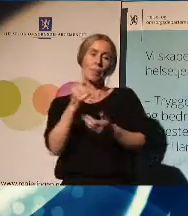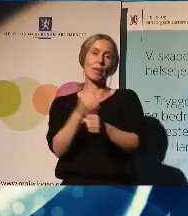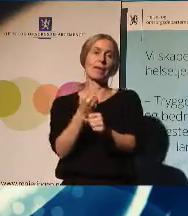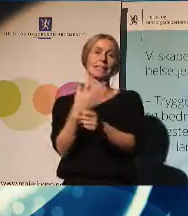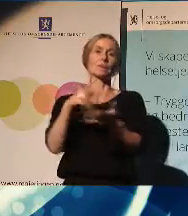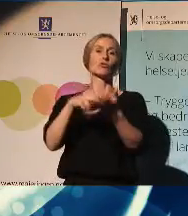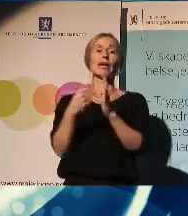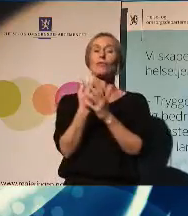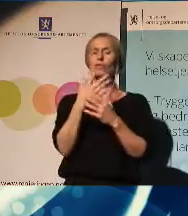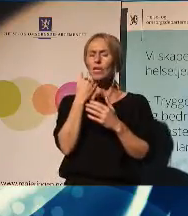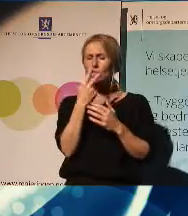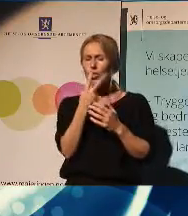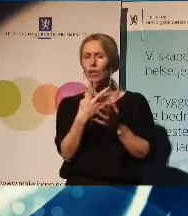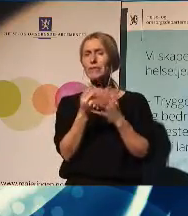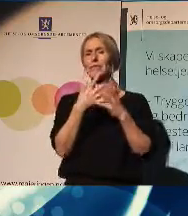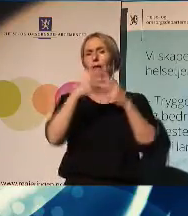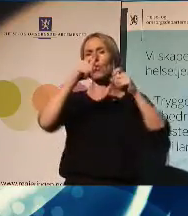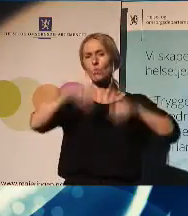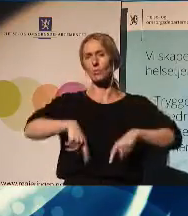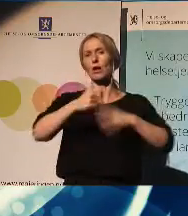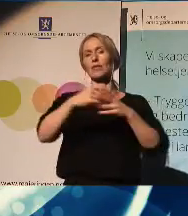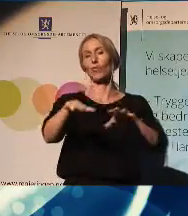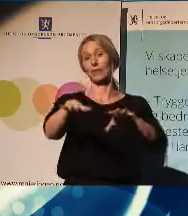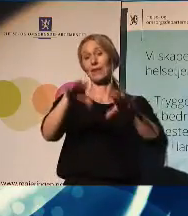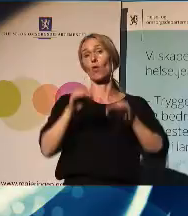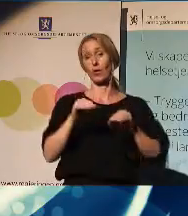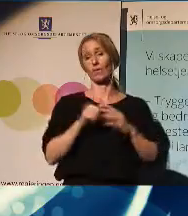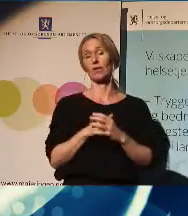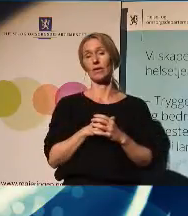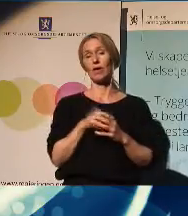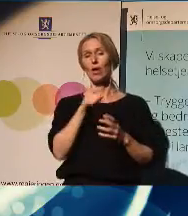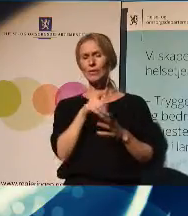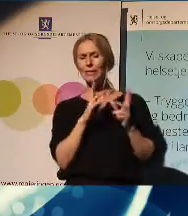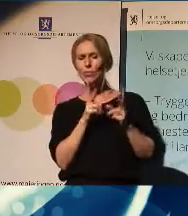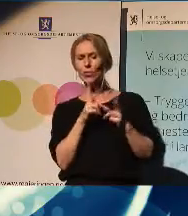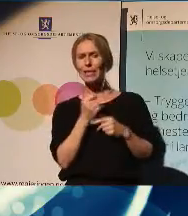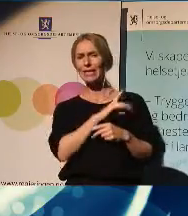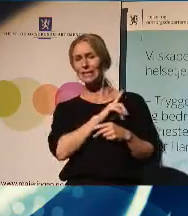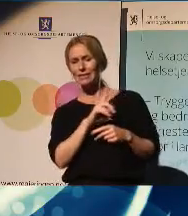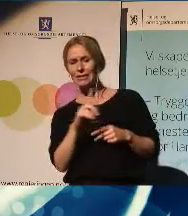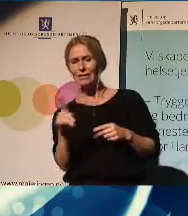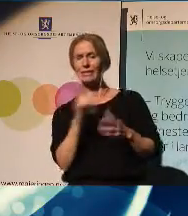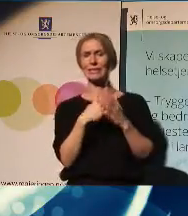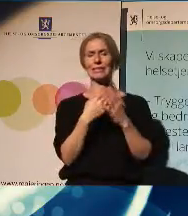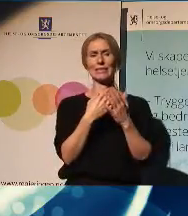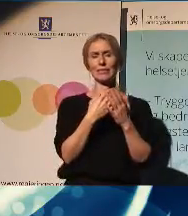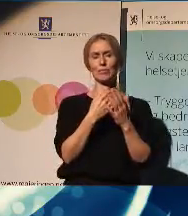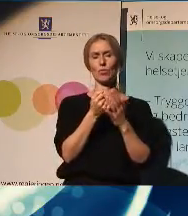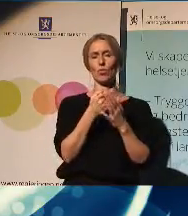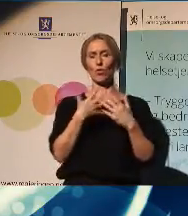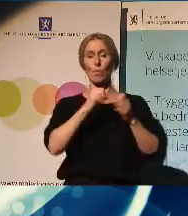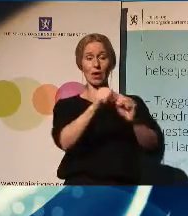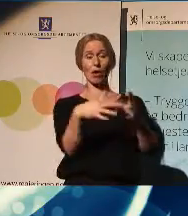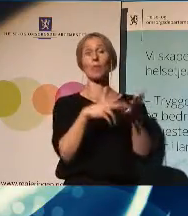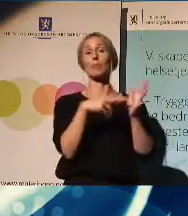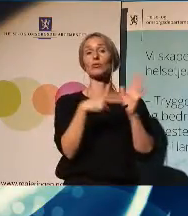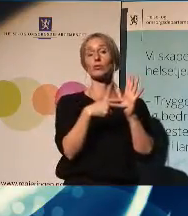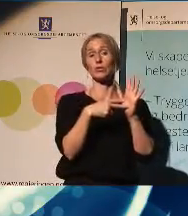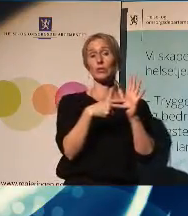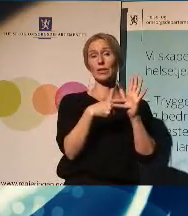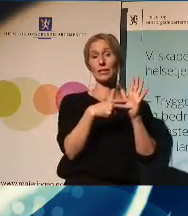være oppstart til våren. Og de bruker litt lengre tid på å komme i gang med forskningsprosjektet enn det vi kanskje